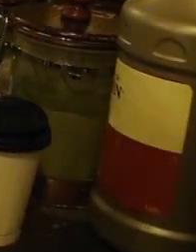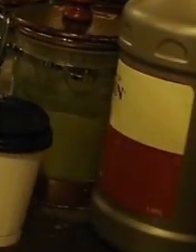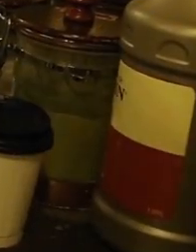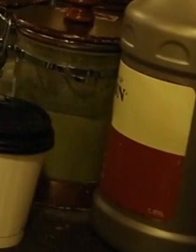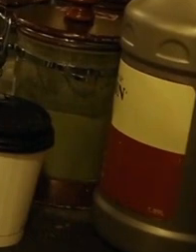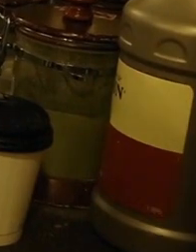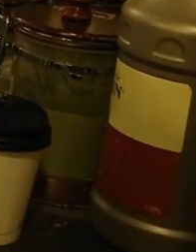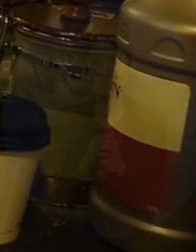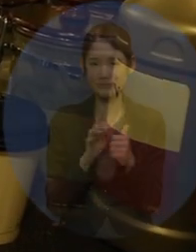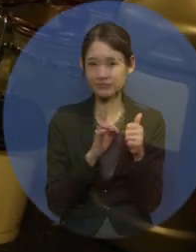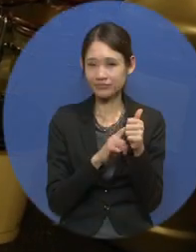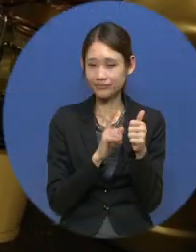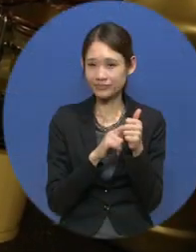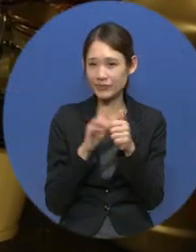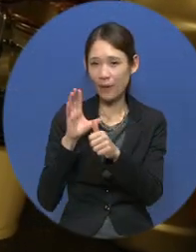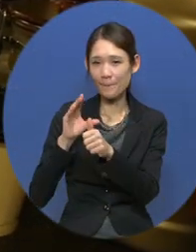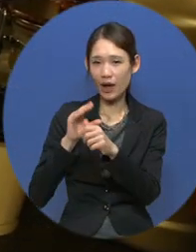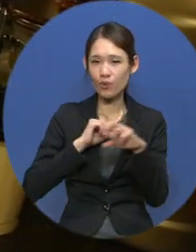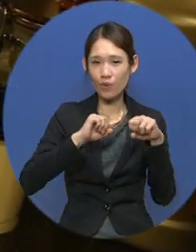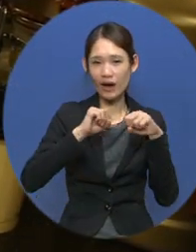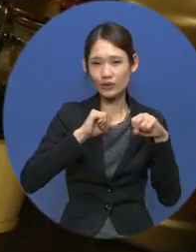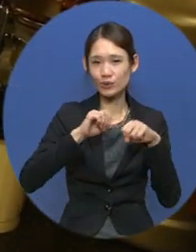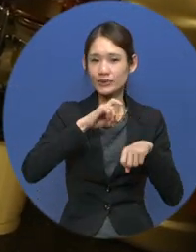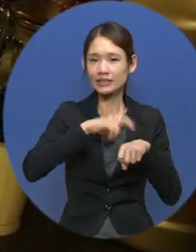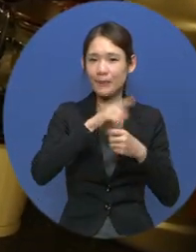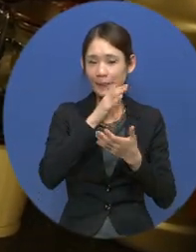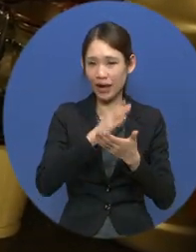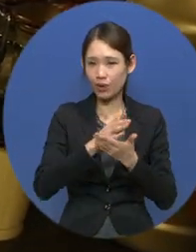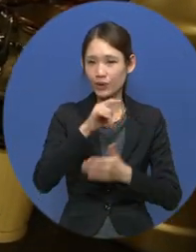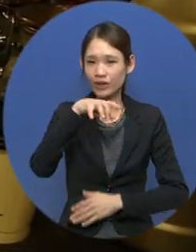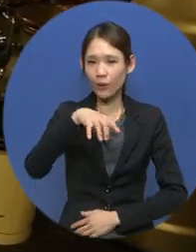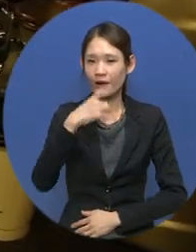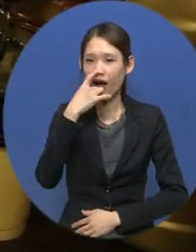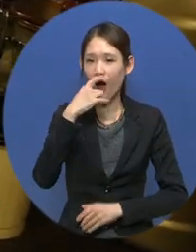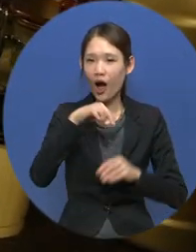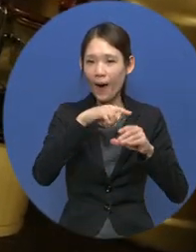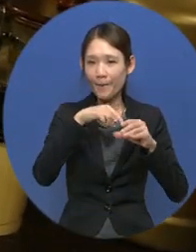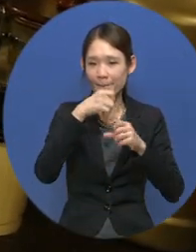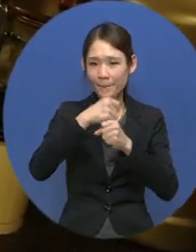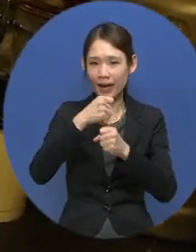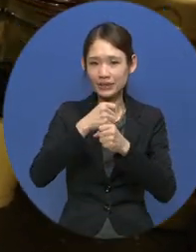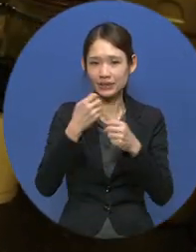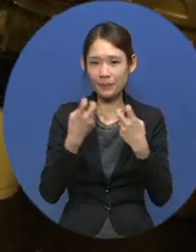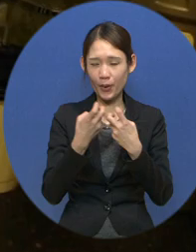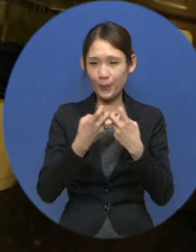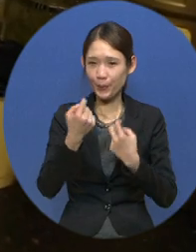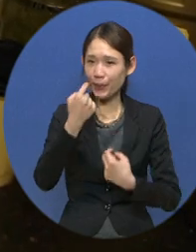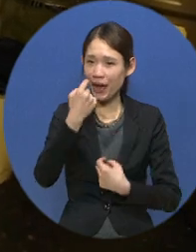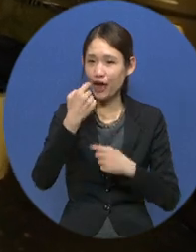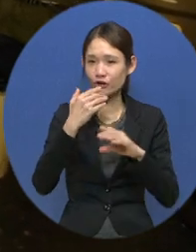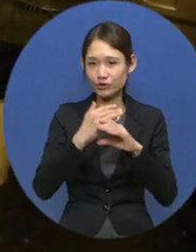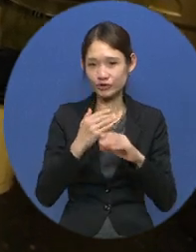희강 씨는 배우로 활동하는 시간 외에 이곳에서 커피 만드는 법을 배우고 있습니다.